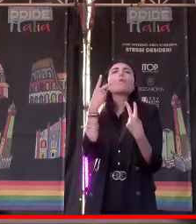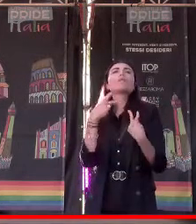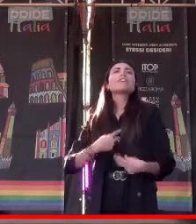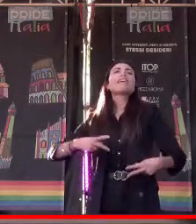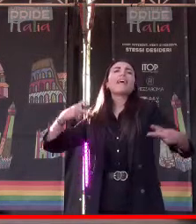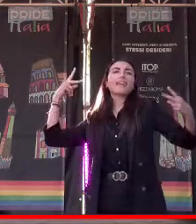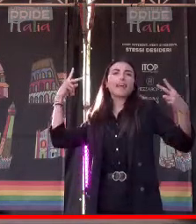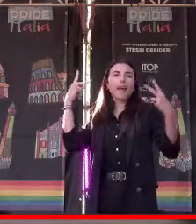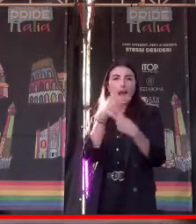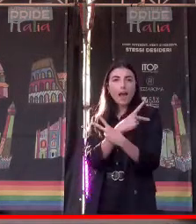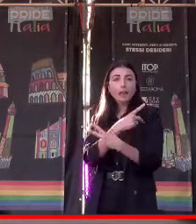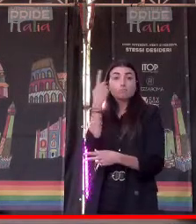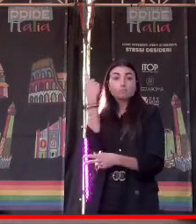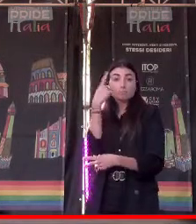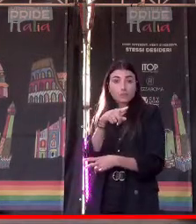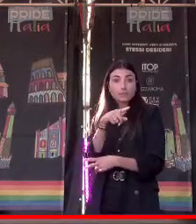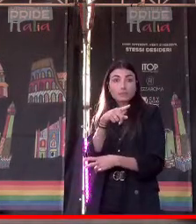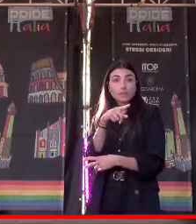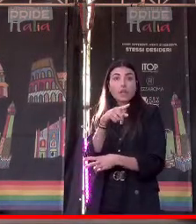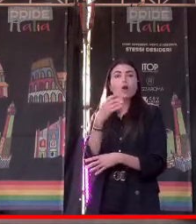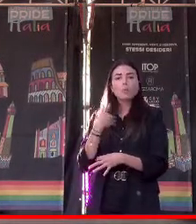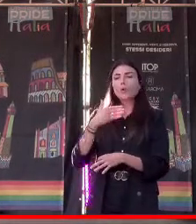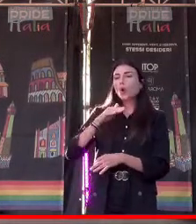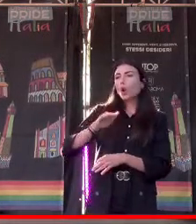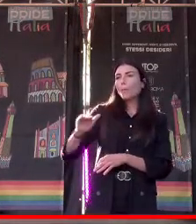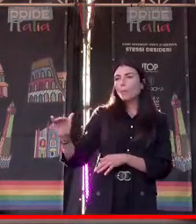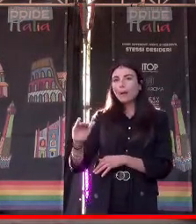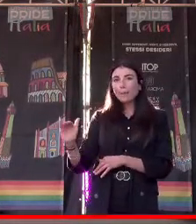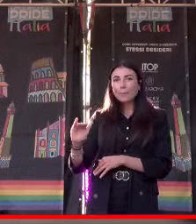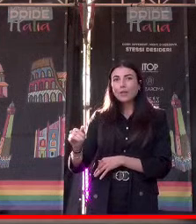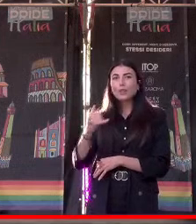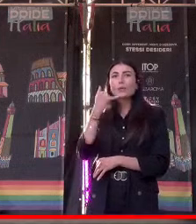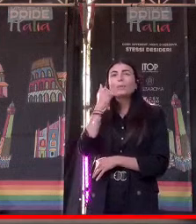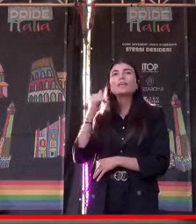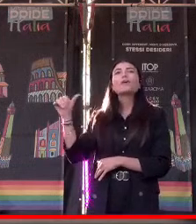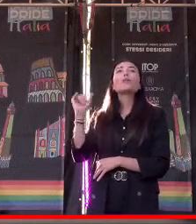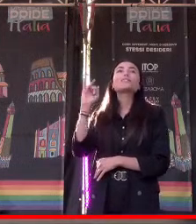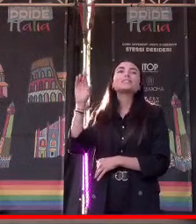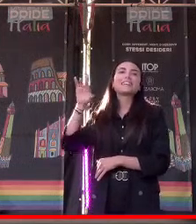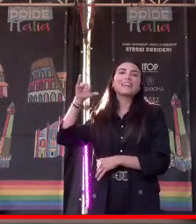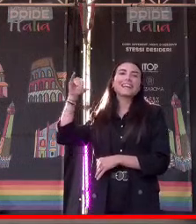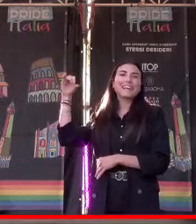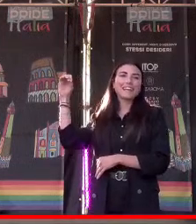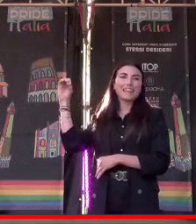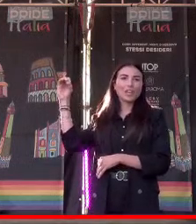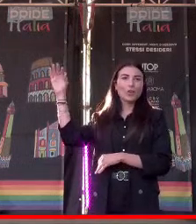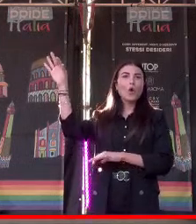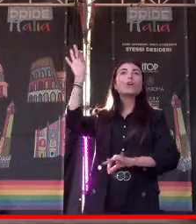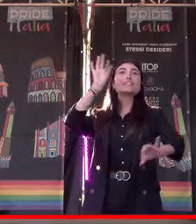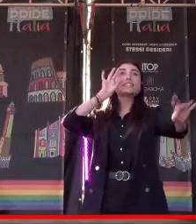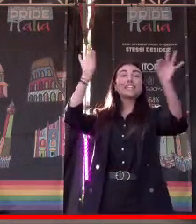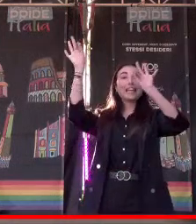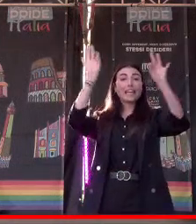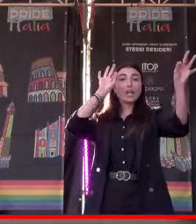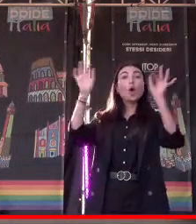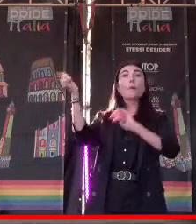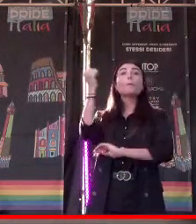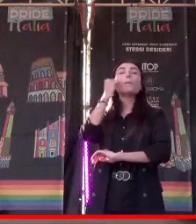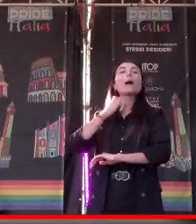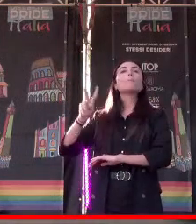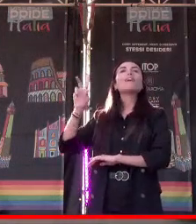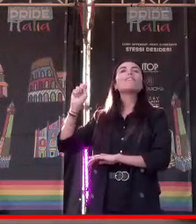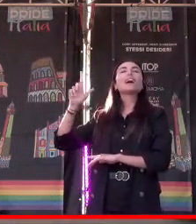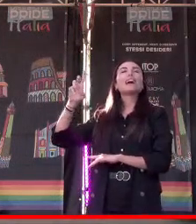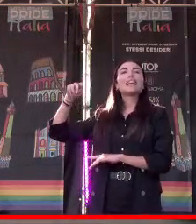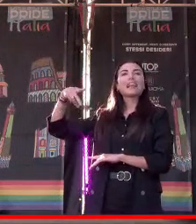reali, tra cui c'è anche quella di un bambino, ad esempio, del piccolo Sirio, di cui Valentina è la mamma e ha